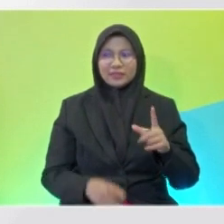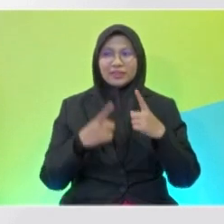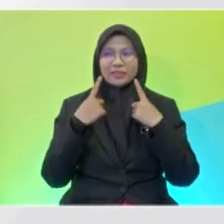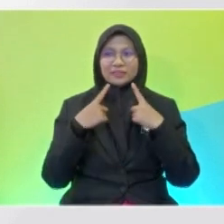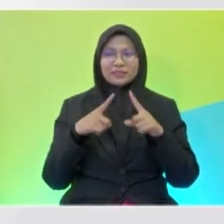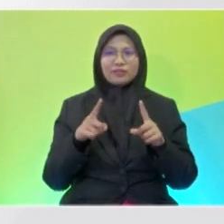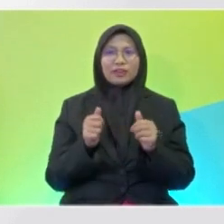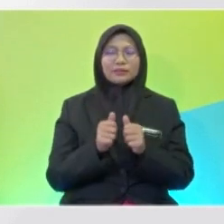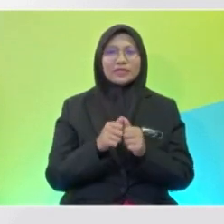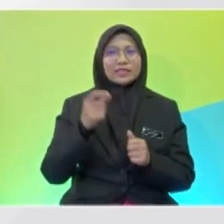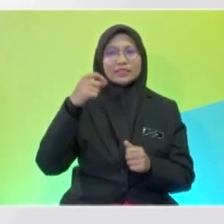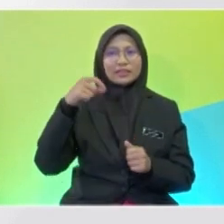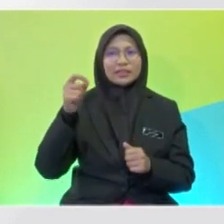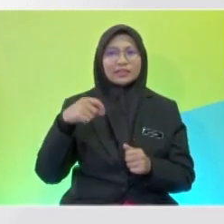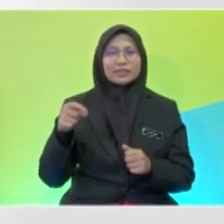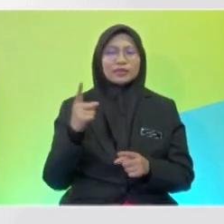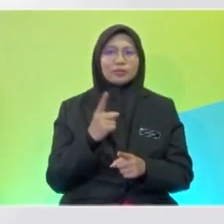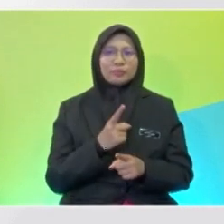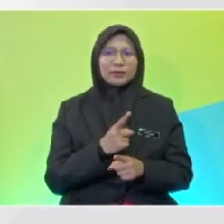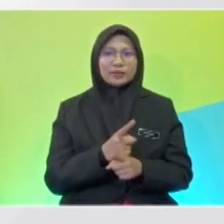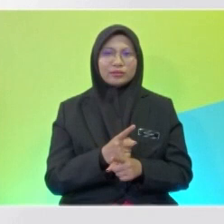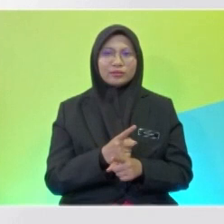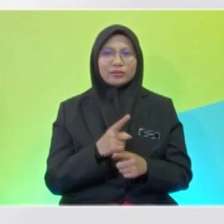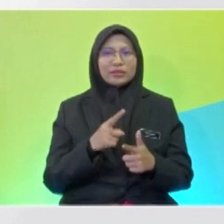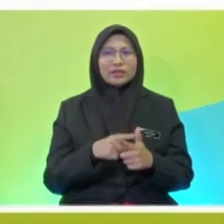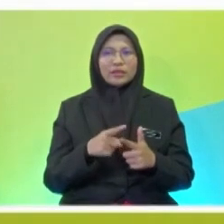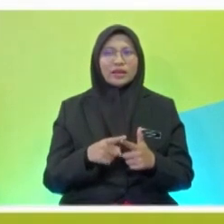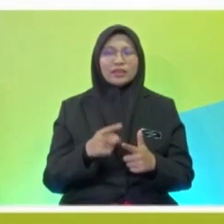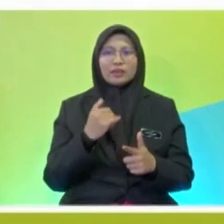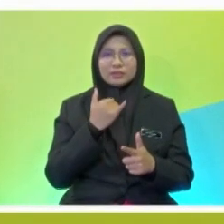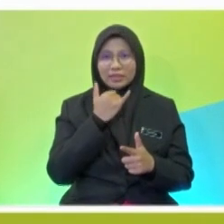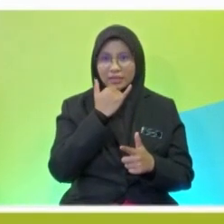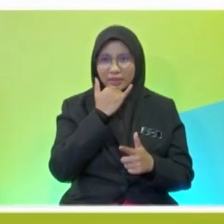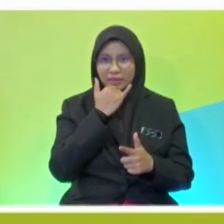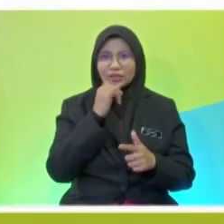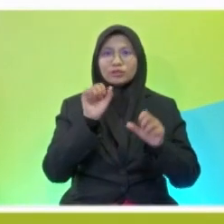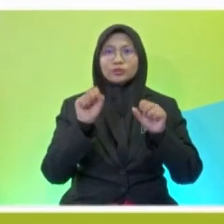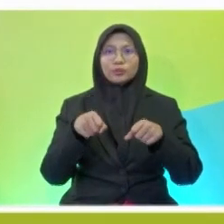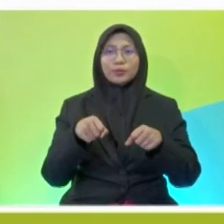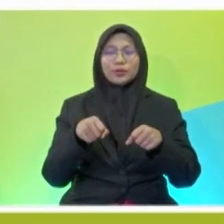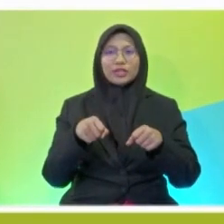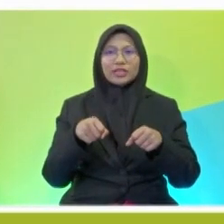atau salah Atau mungkin juga calon dikehendaki untuk menuliskannya ejaan